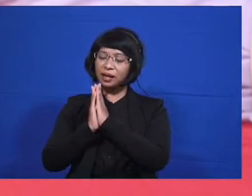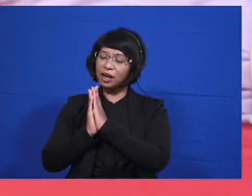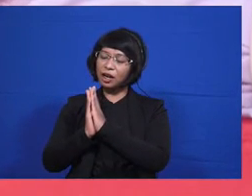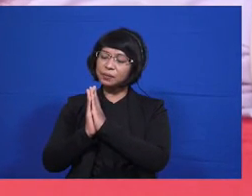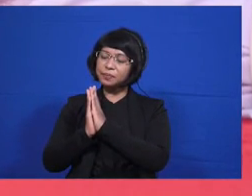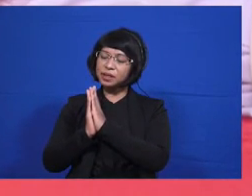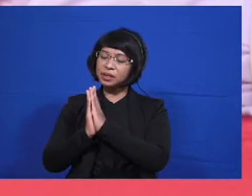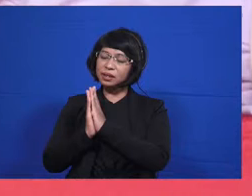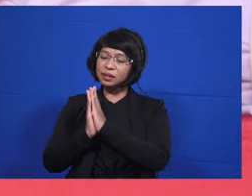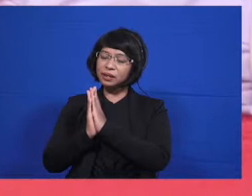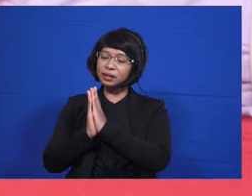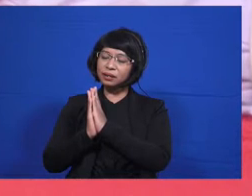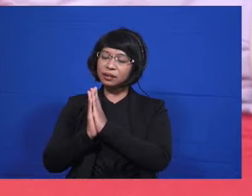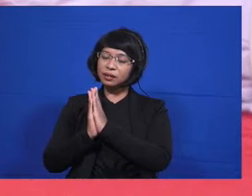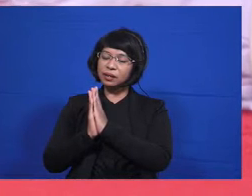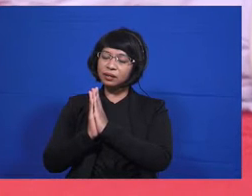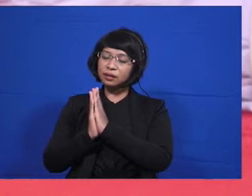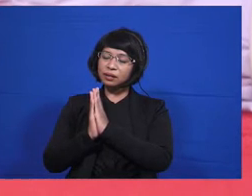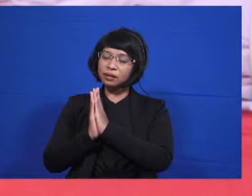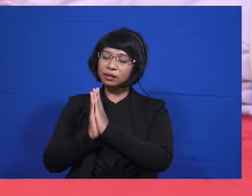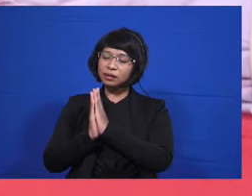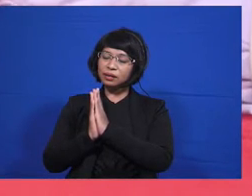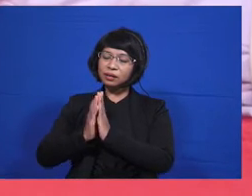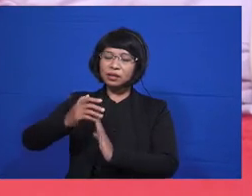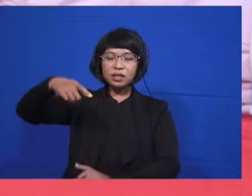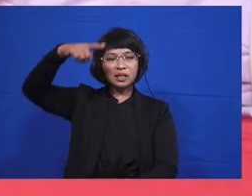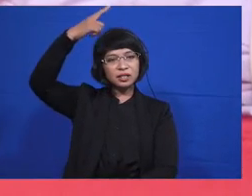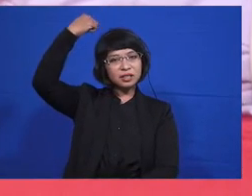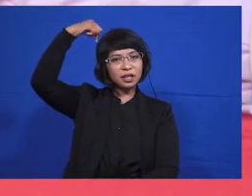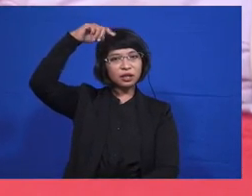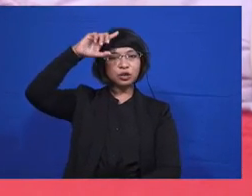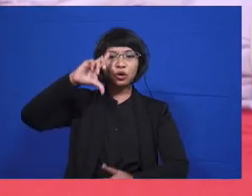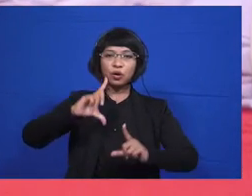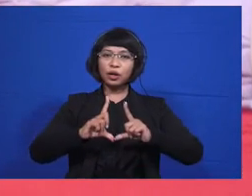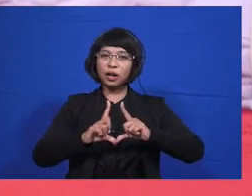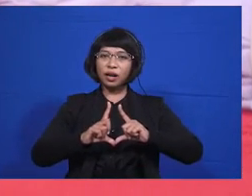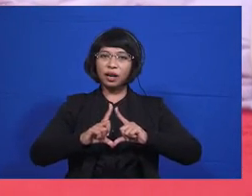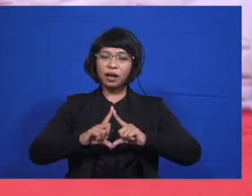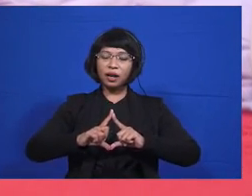doakanlah kami. Santo Laurentius,